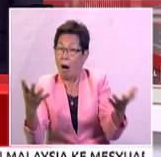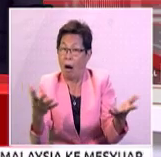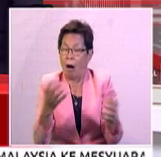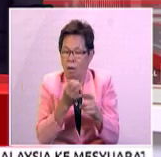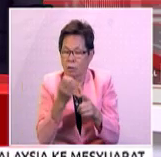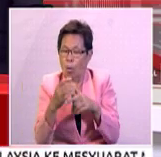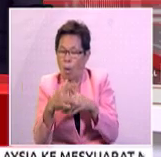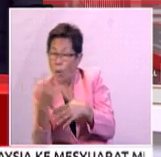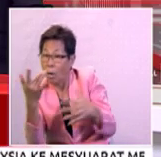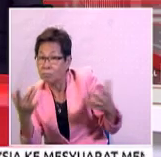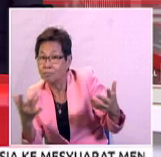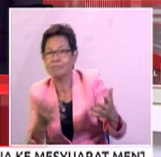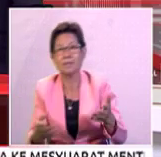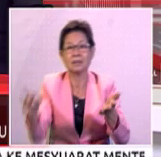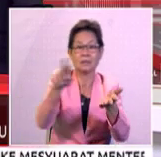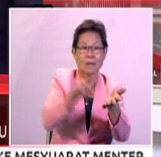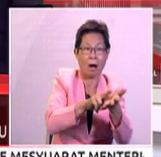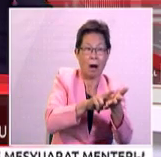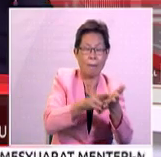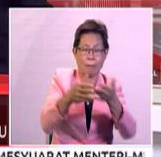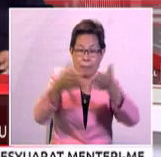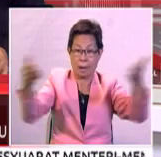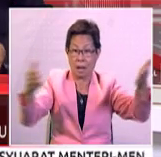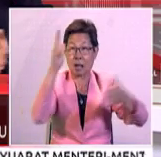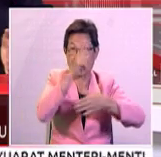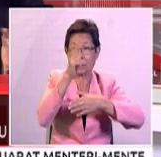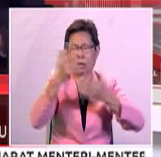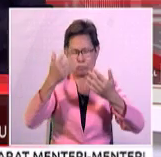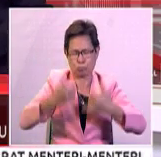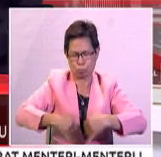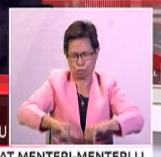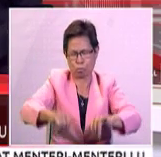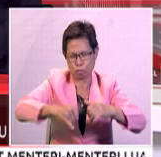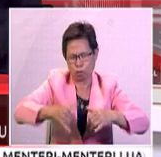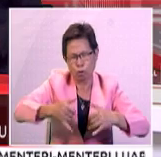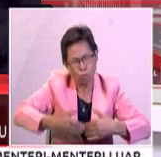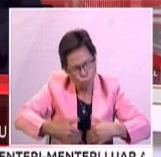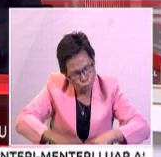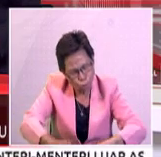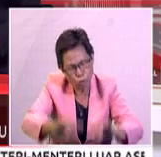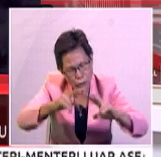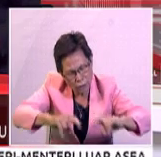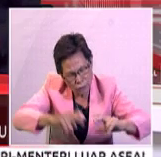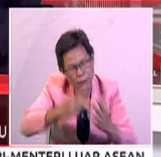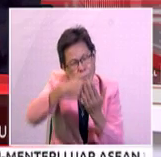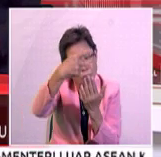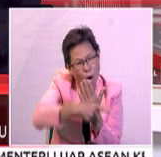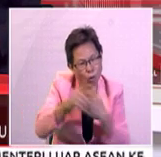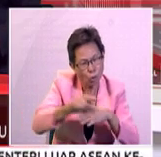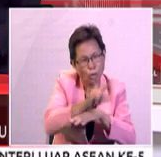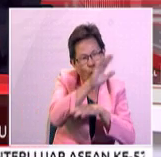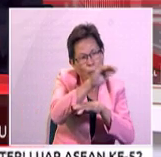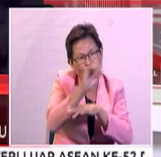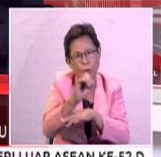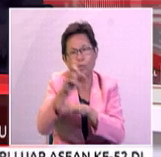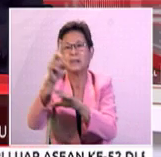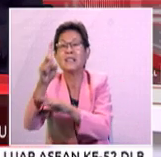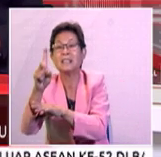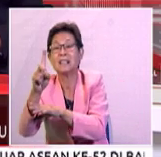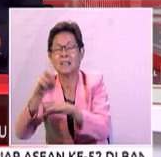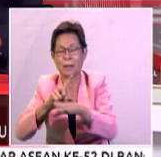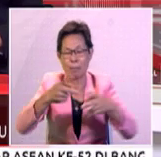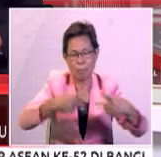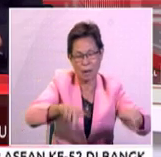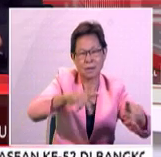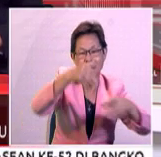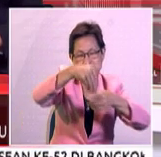lebih awal. Menerusi satu kenyataan media, kerajaan juga terus mengkaji inisiatif bagi meningkatkan penggunaan biodiesel di